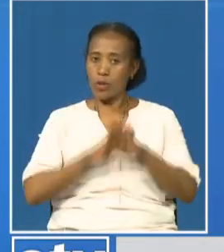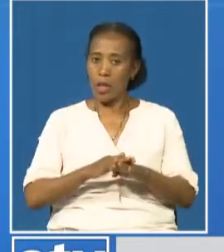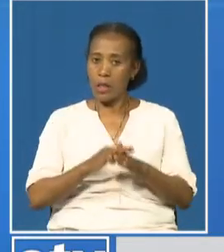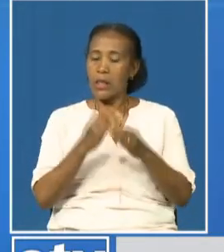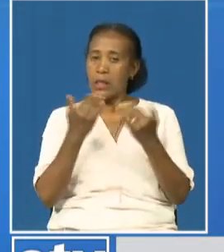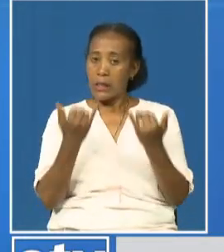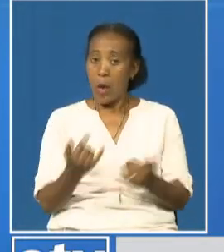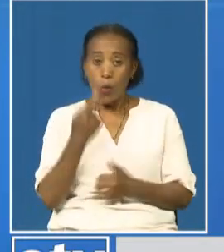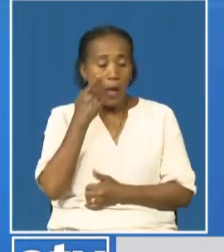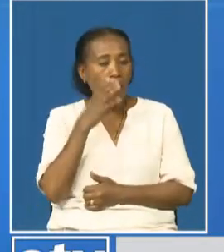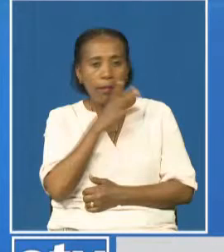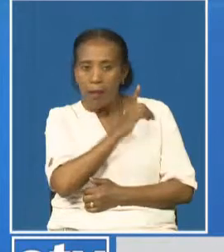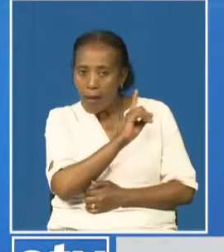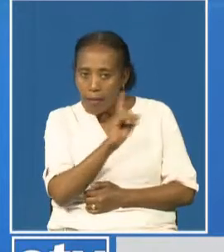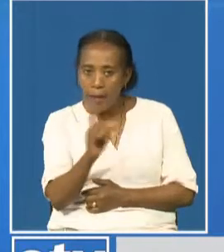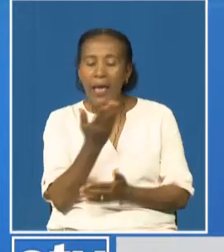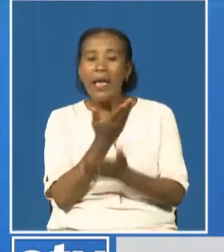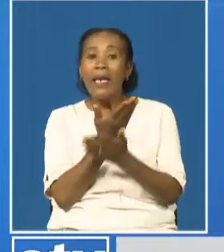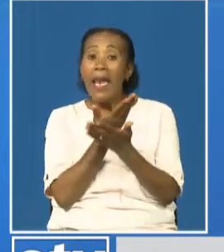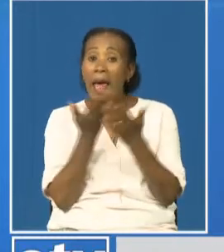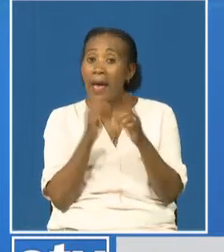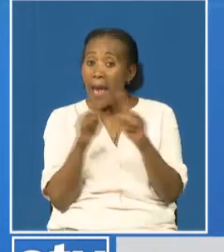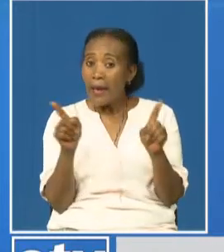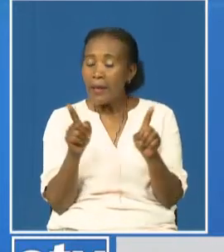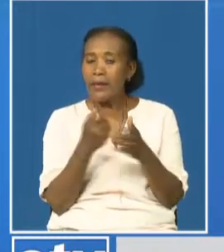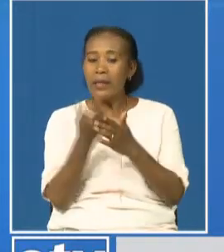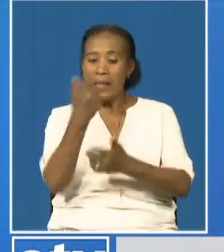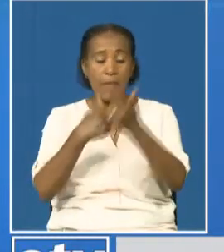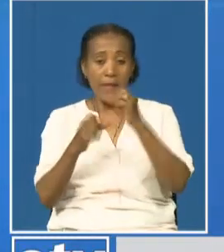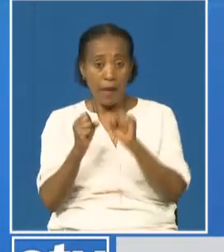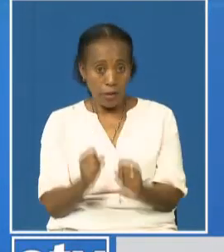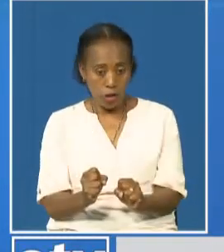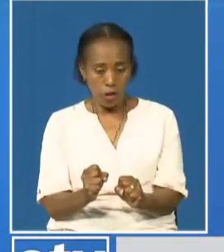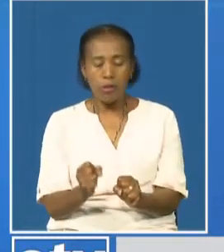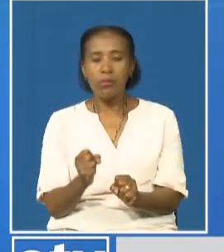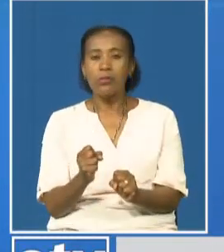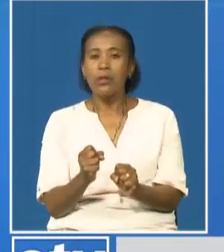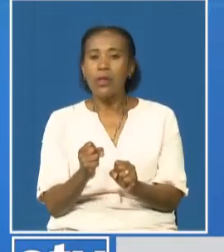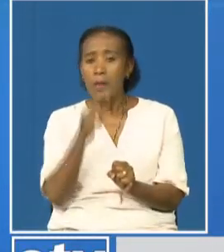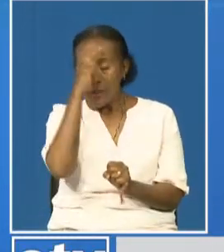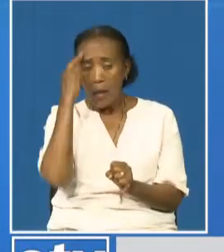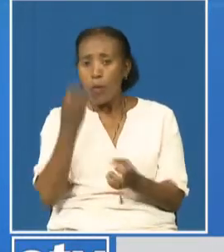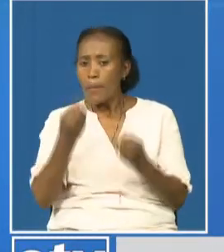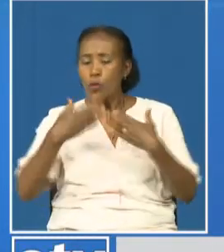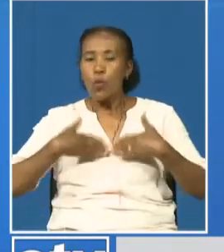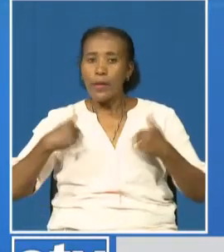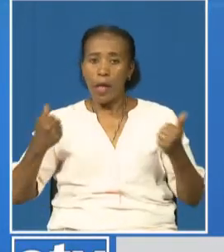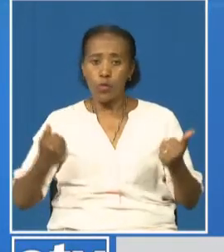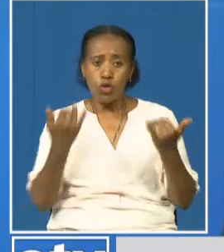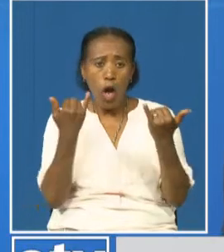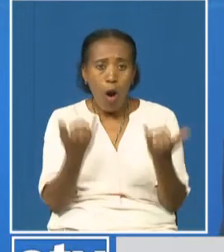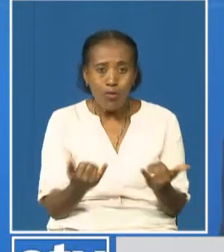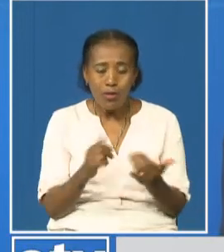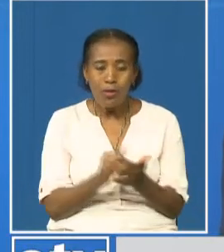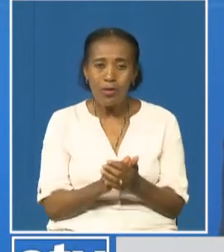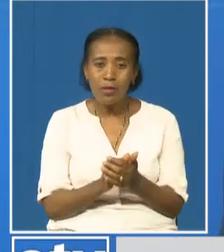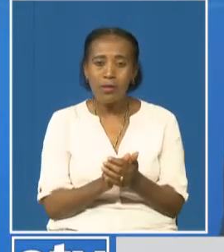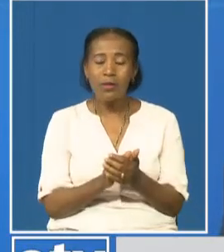ድረስ ያልታየ ነገር ግን በዚህ ምክንያት ሊመጣ የሚችል ምክንያቱም ብዙ ወጣቶች አሁን